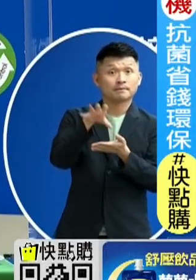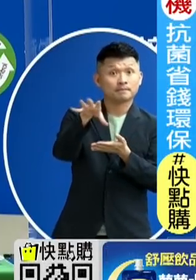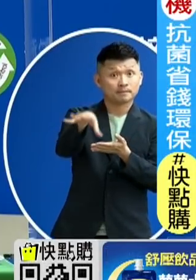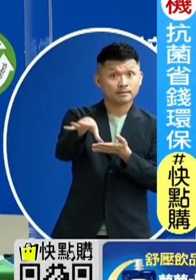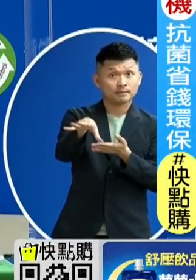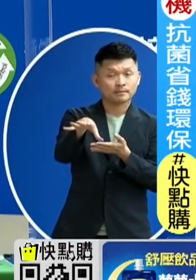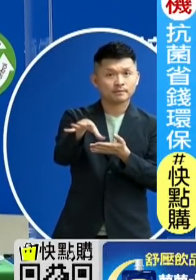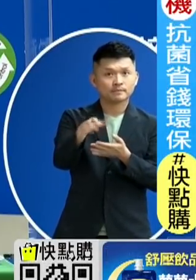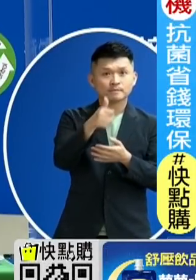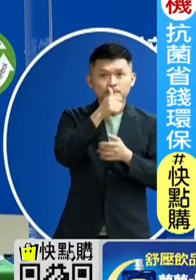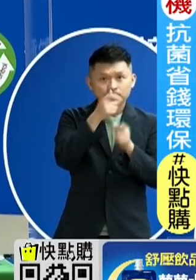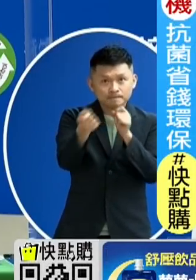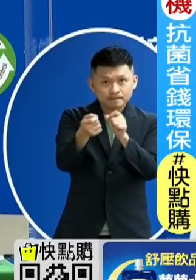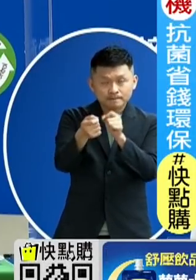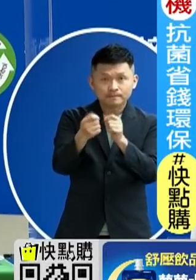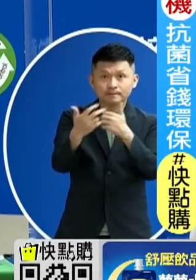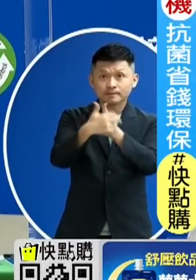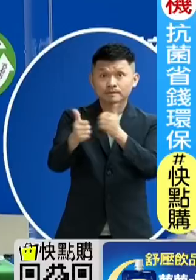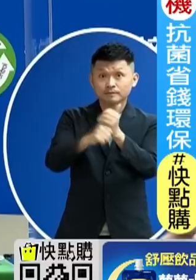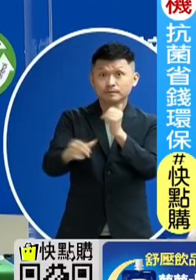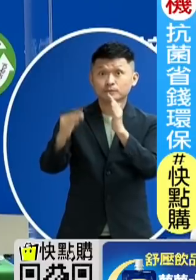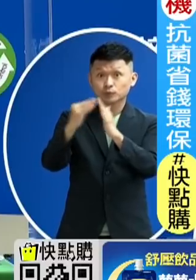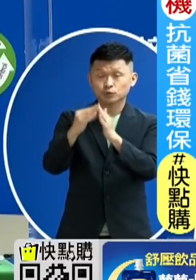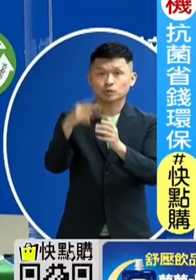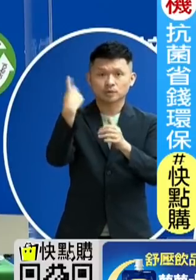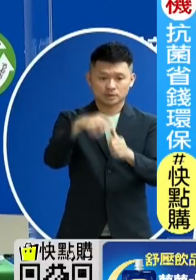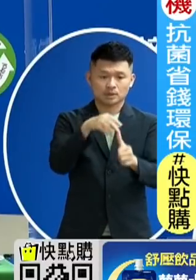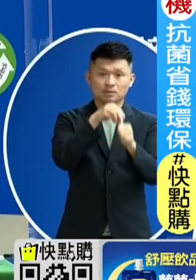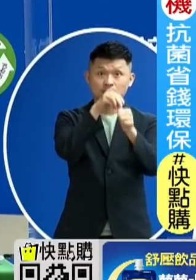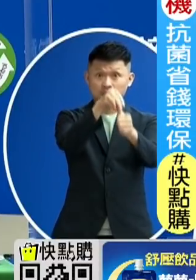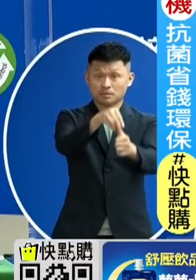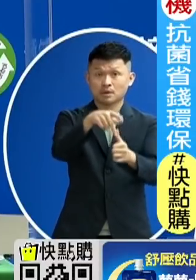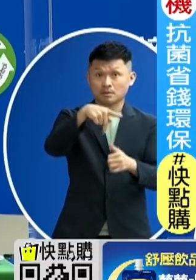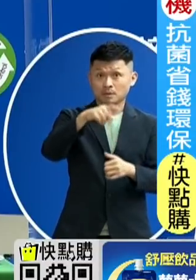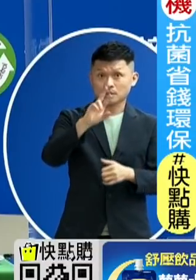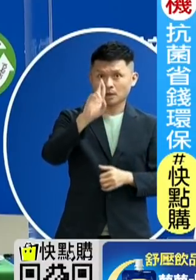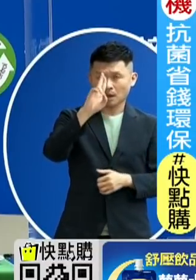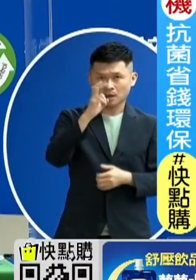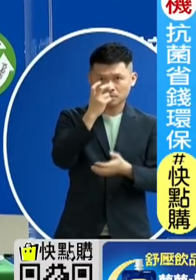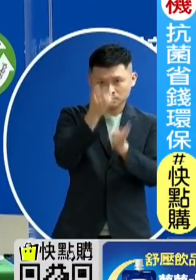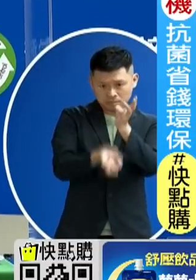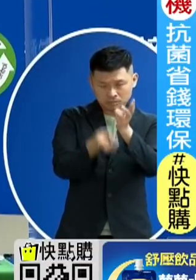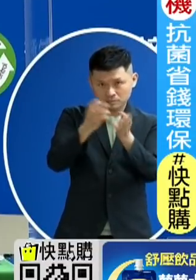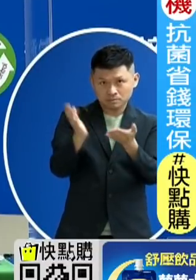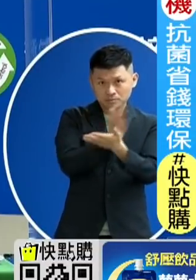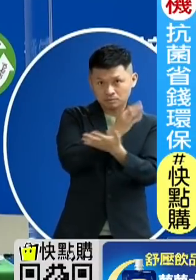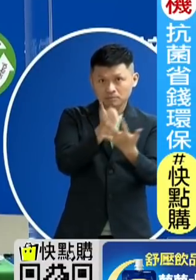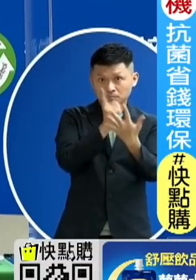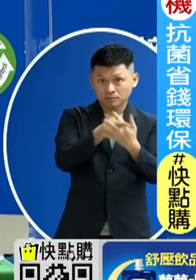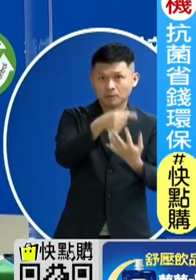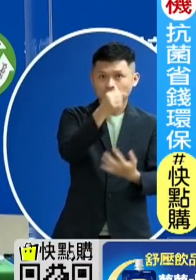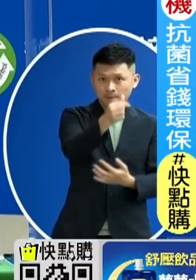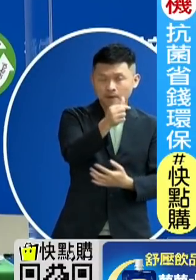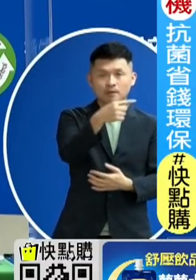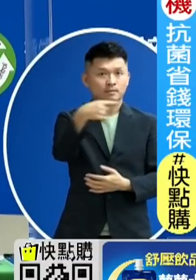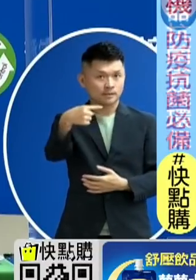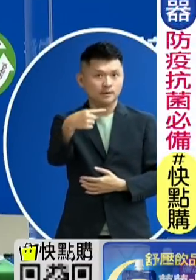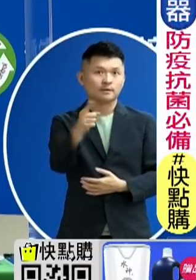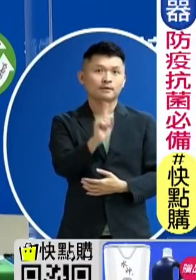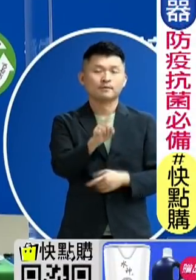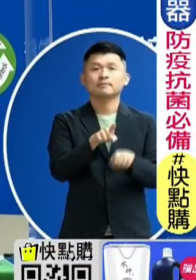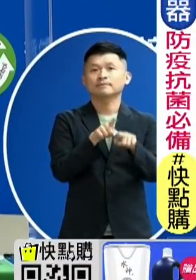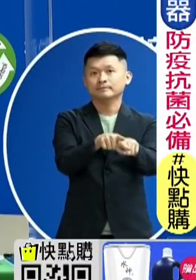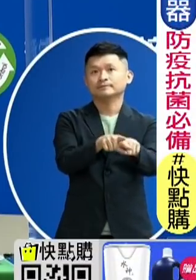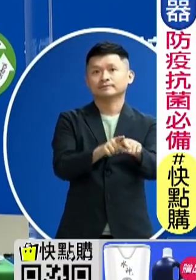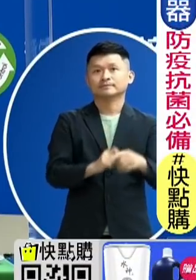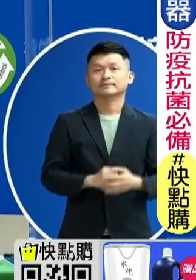筛的能力了，我们现在各个地方政府都还没有办法做自己买快筛， 然后还要被攻击。 对，就算做开口合